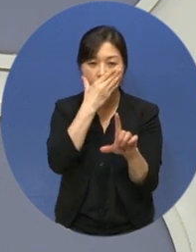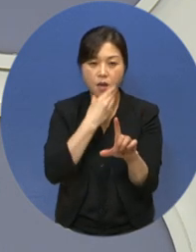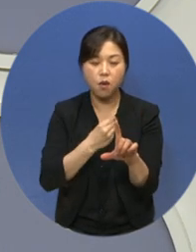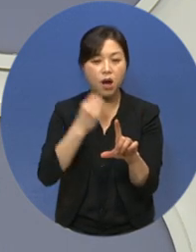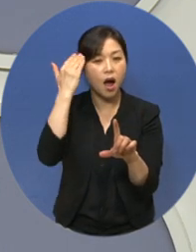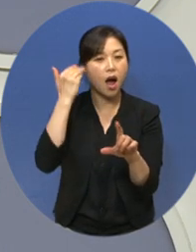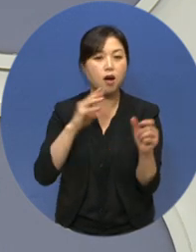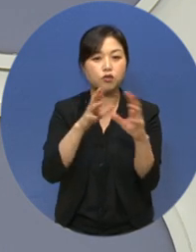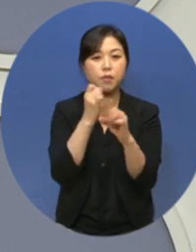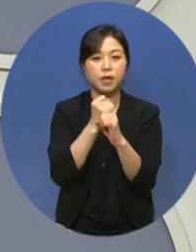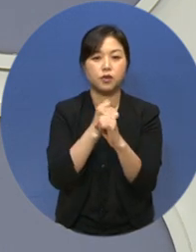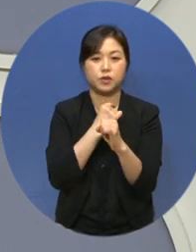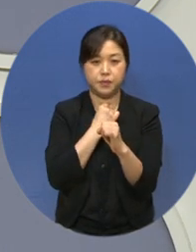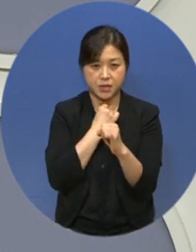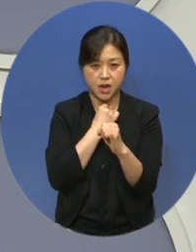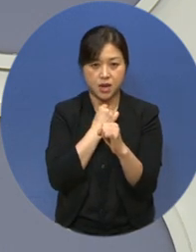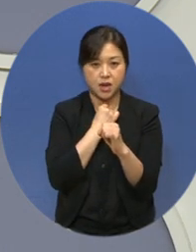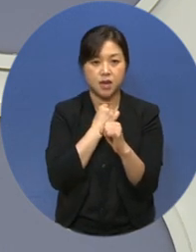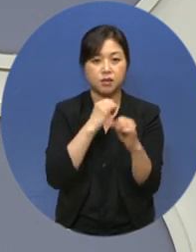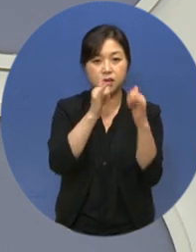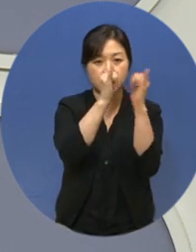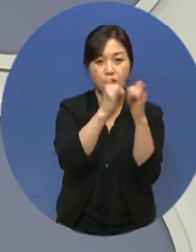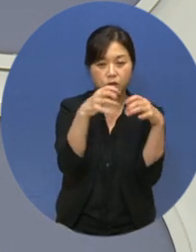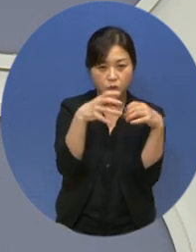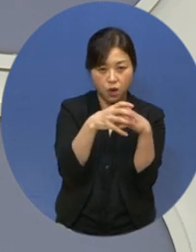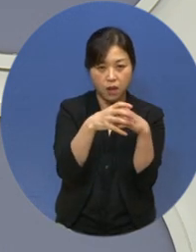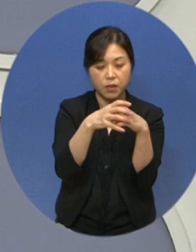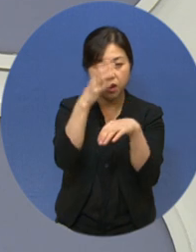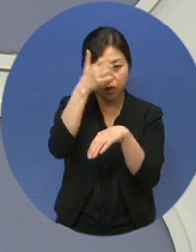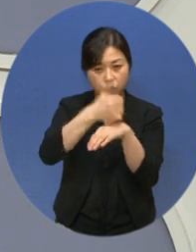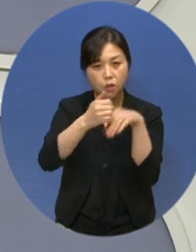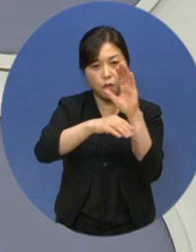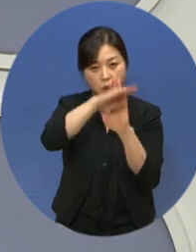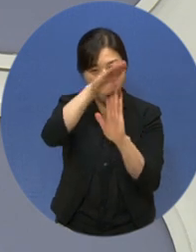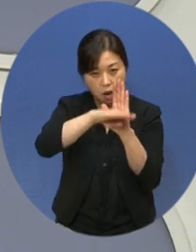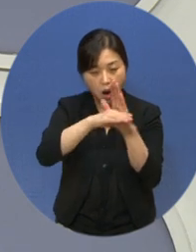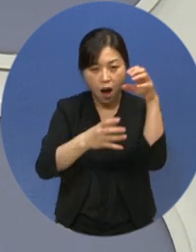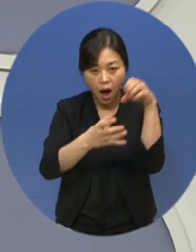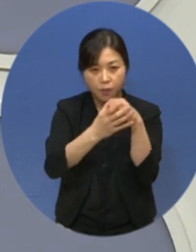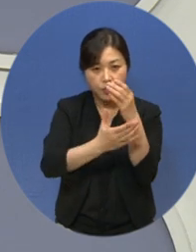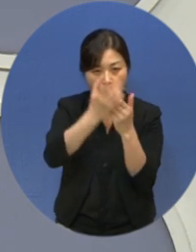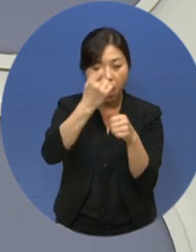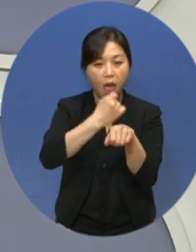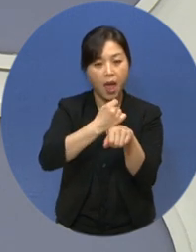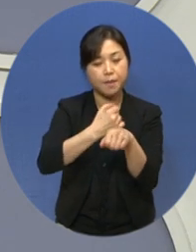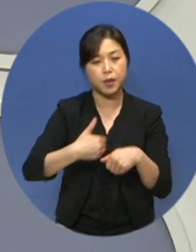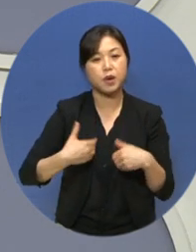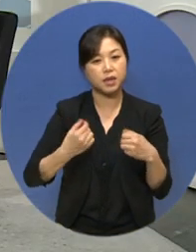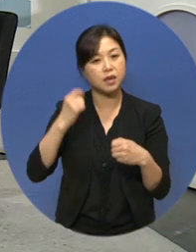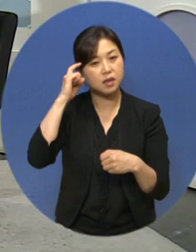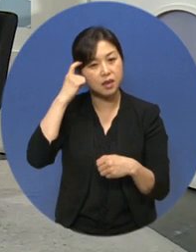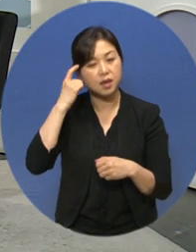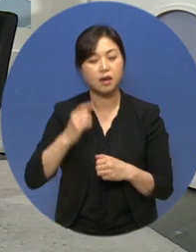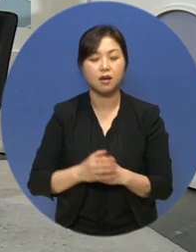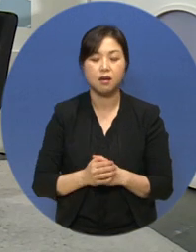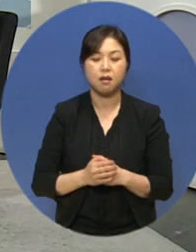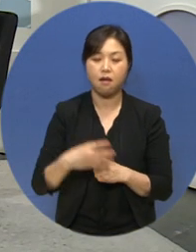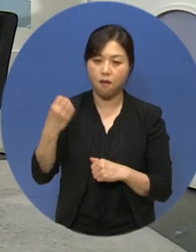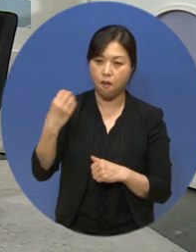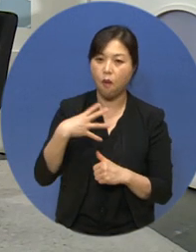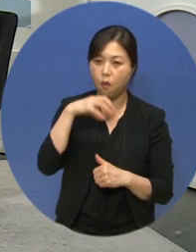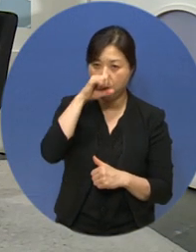우리가 4이통 아 나와서 남북 통합이 되지 않겠냐 예 그런 예 생활 갖고 있죠 좋은